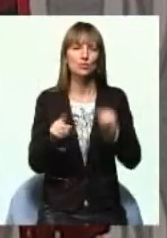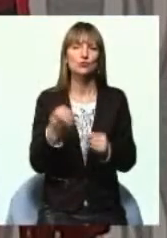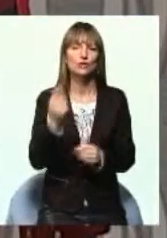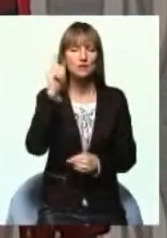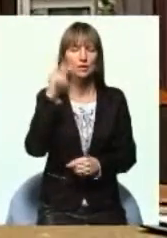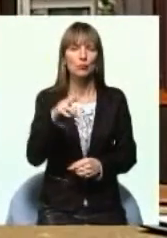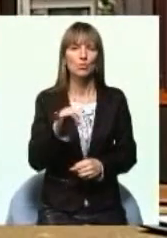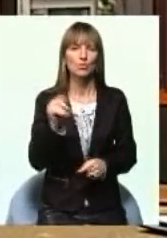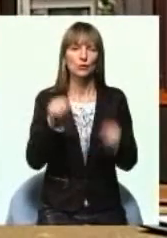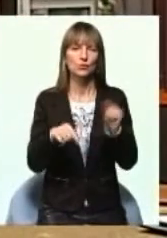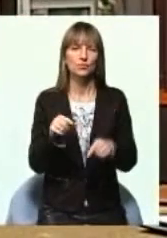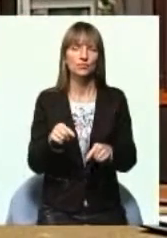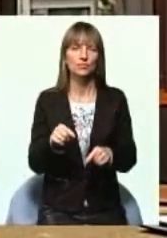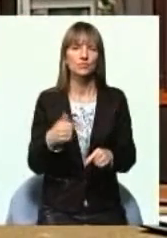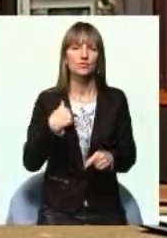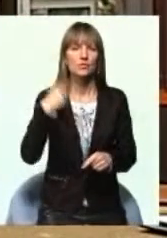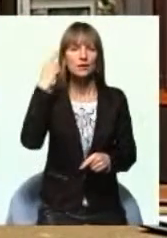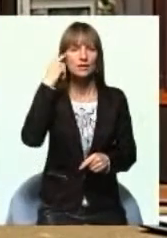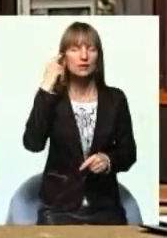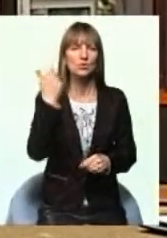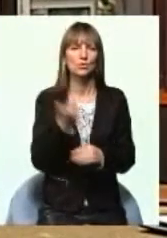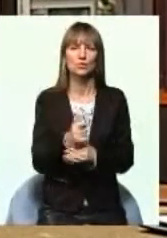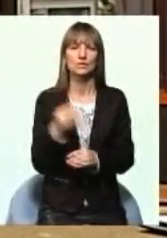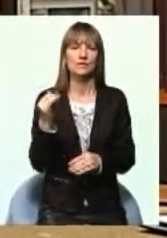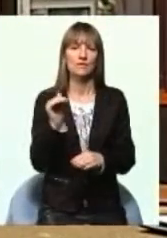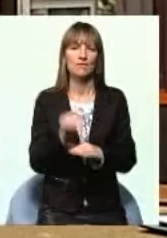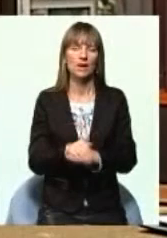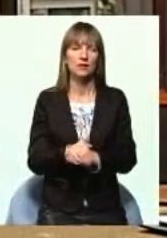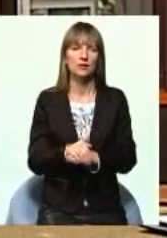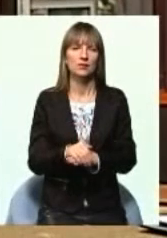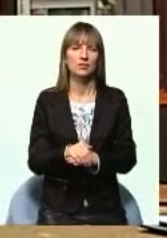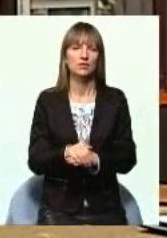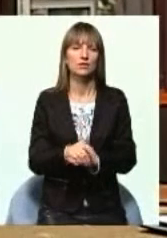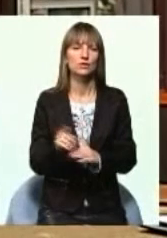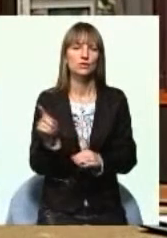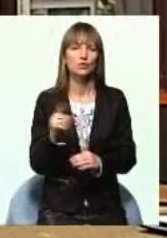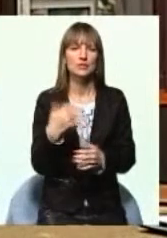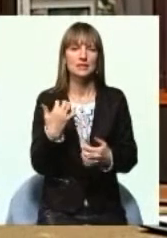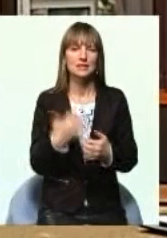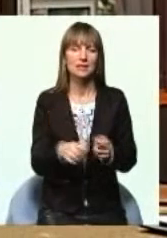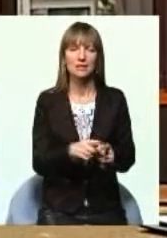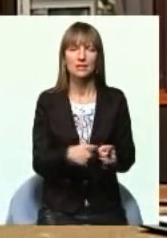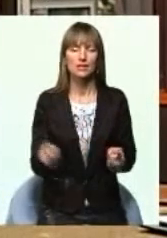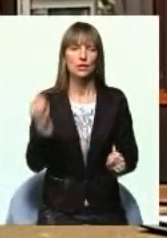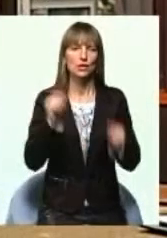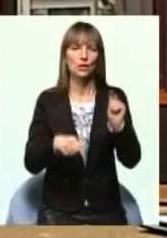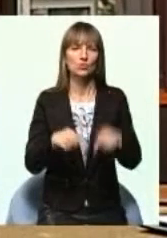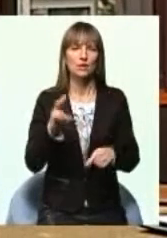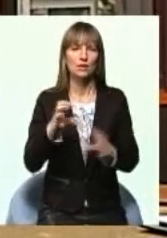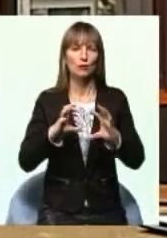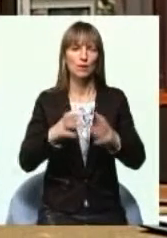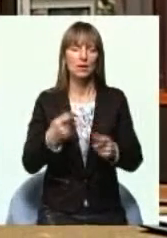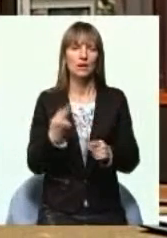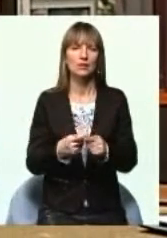про дощ? Ну, я знаю очень интересный факт, что средняя длительность дождя на планете –